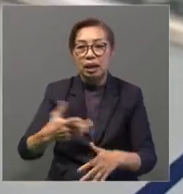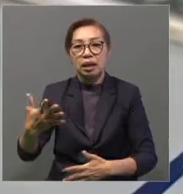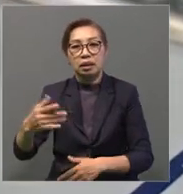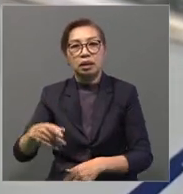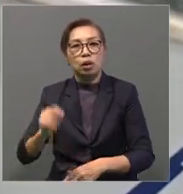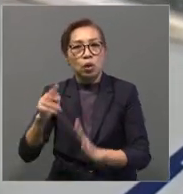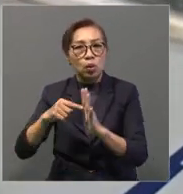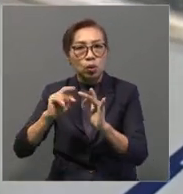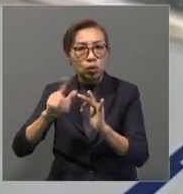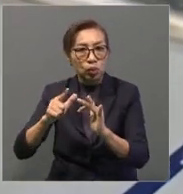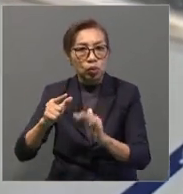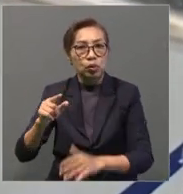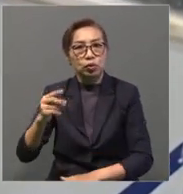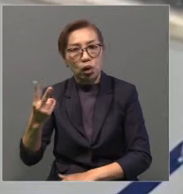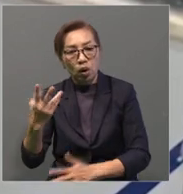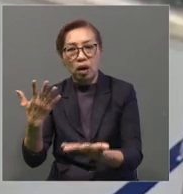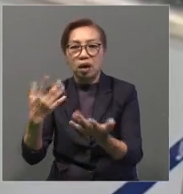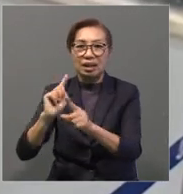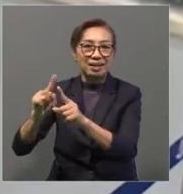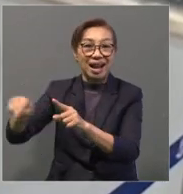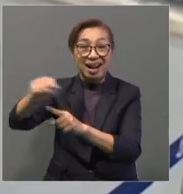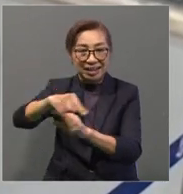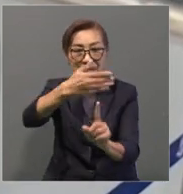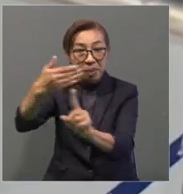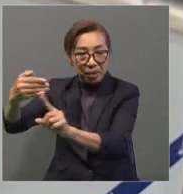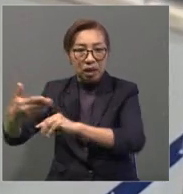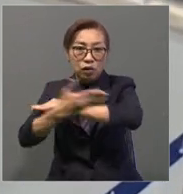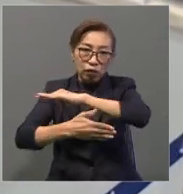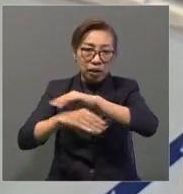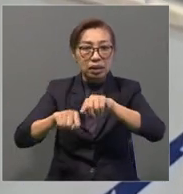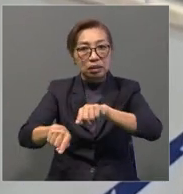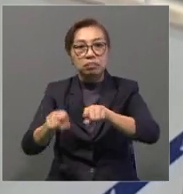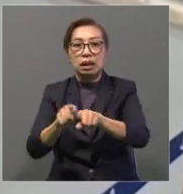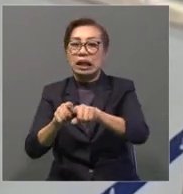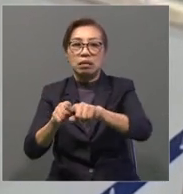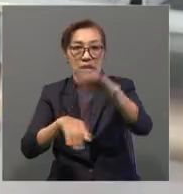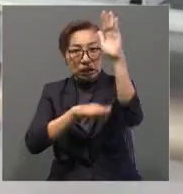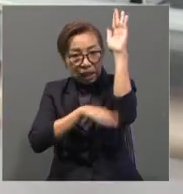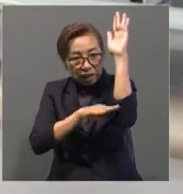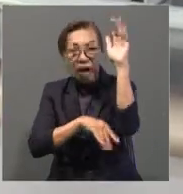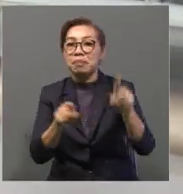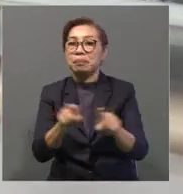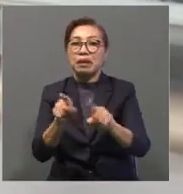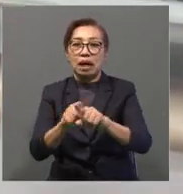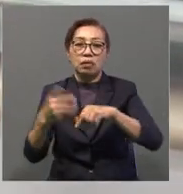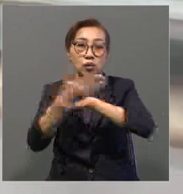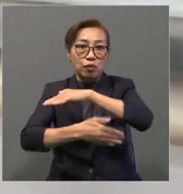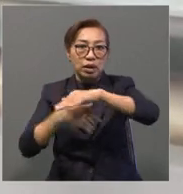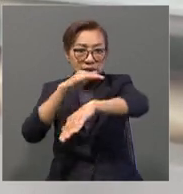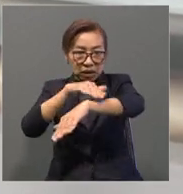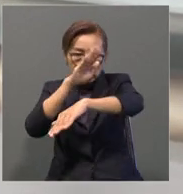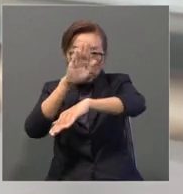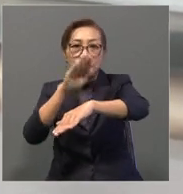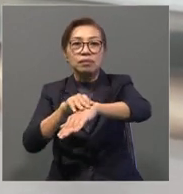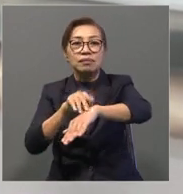แล้วก็ที่หยุดรถการเคหะกิโลเมตรที่ 19และขบวนรถในเส้นทางสายใต้ก็จะวิ่งบนโครงสร้างทางยกระดับรถไฟชานเมือง